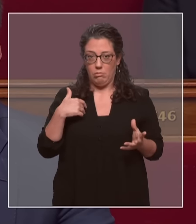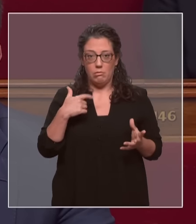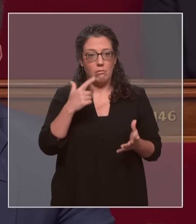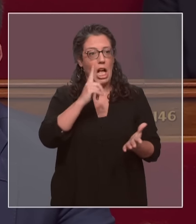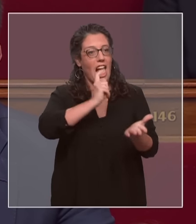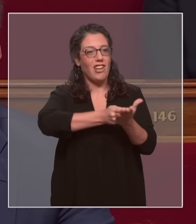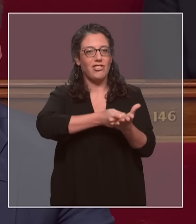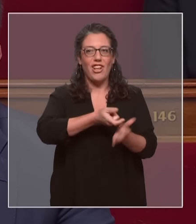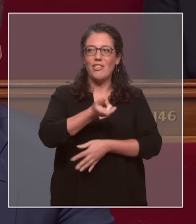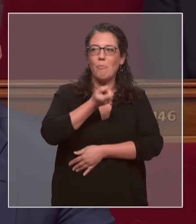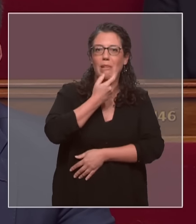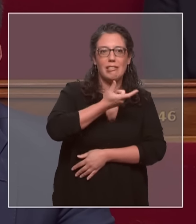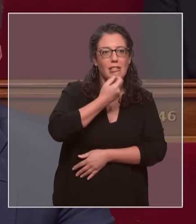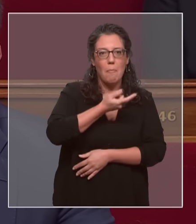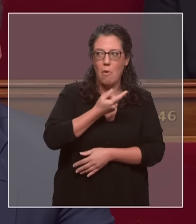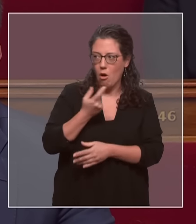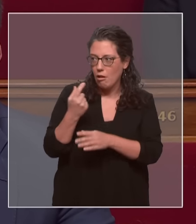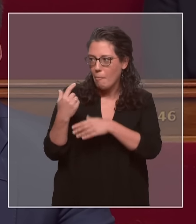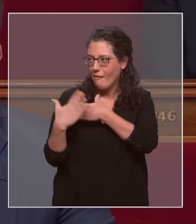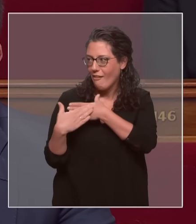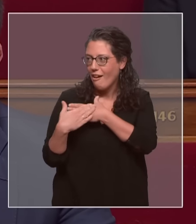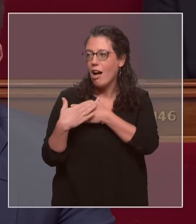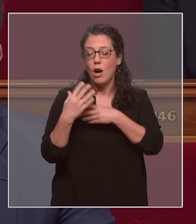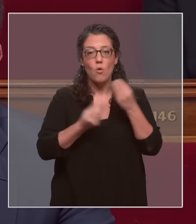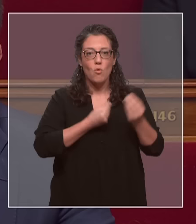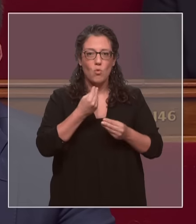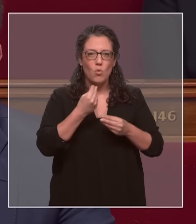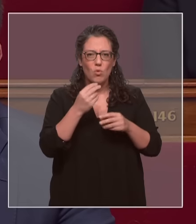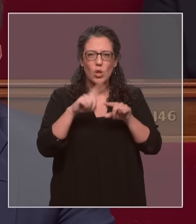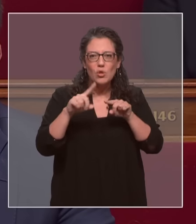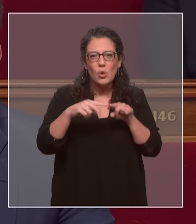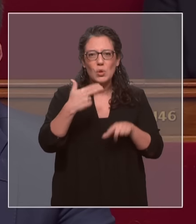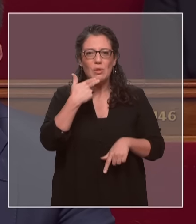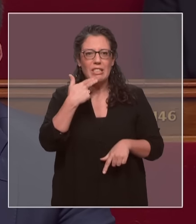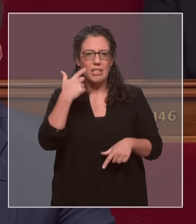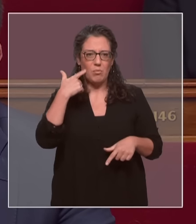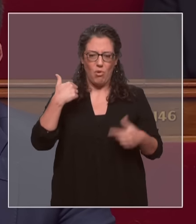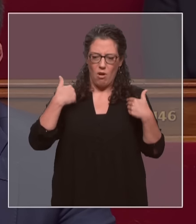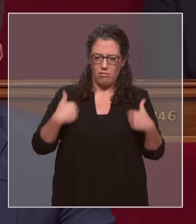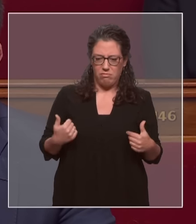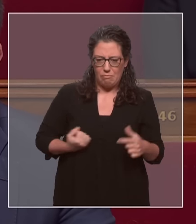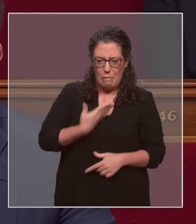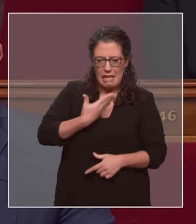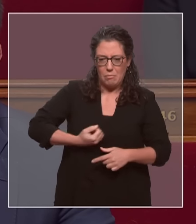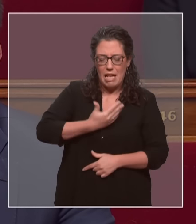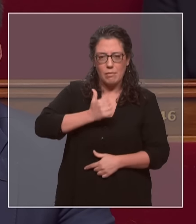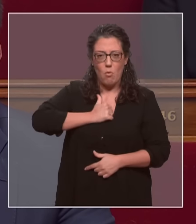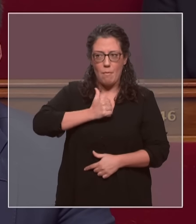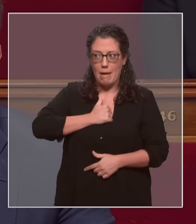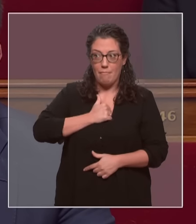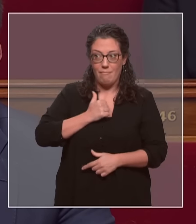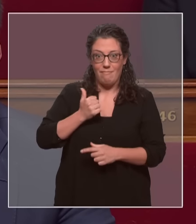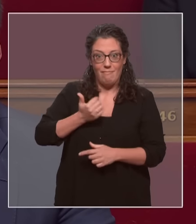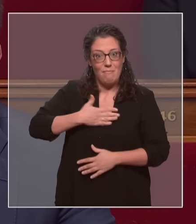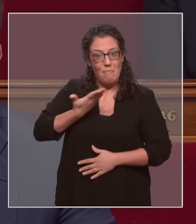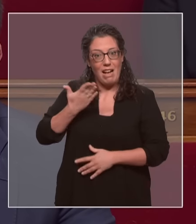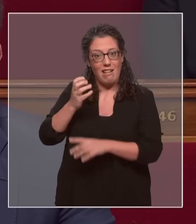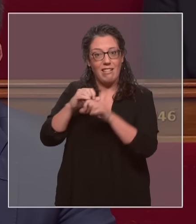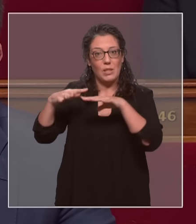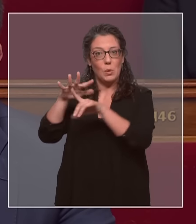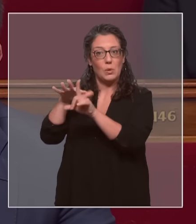médicaments ou quoi utiliser pour se faire du mal, des choses comme ça. Ce témoignage, mes chers collègues, est celui d'une